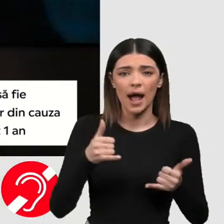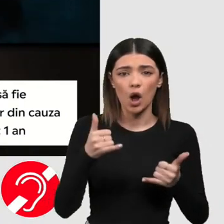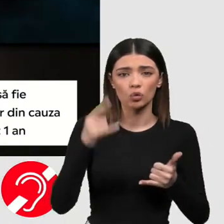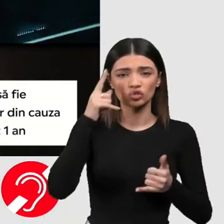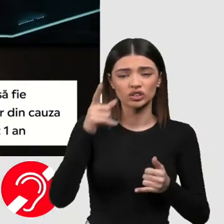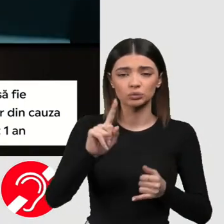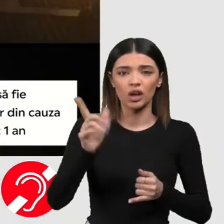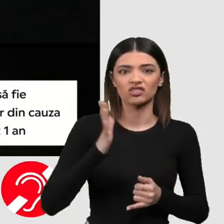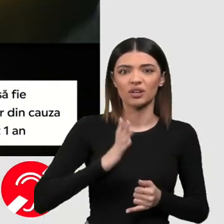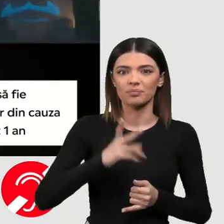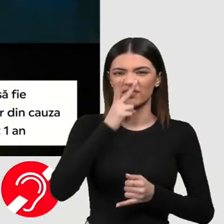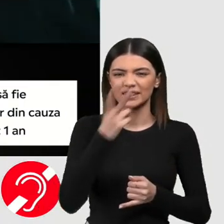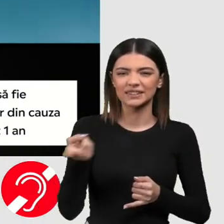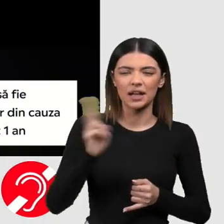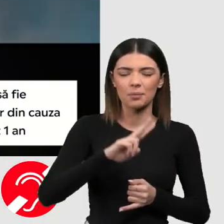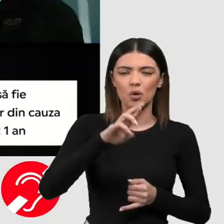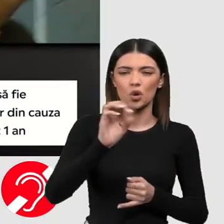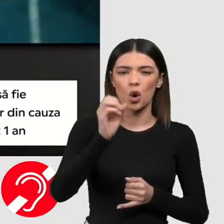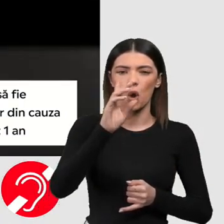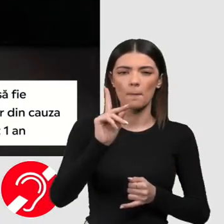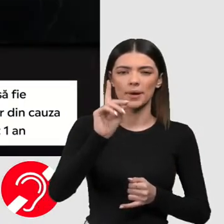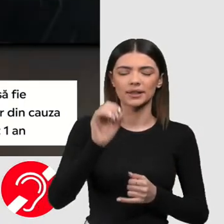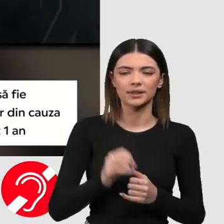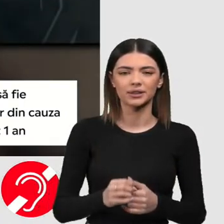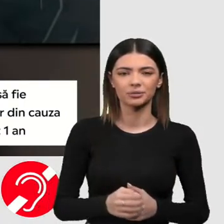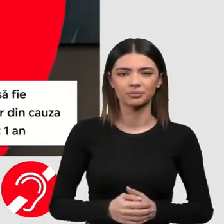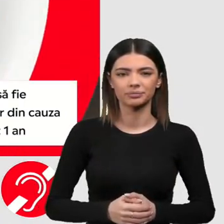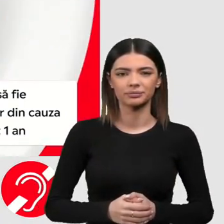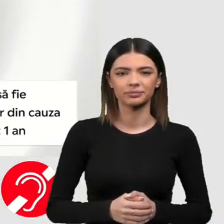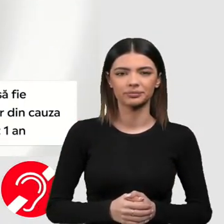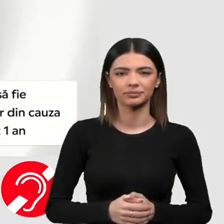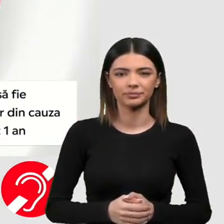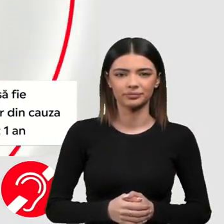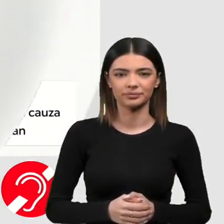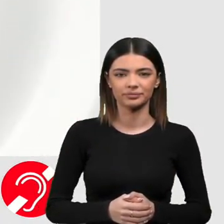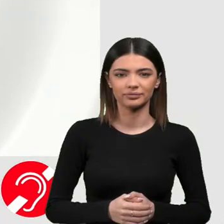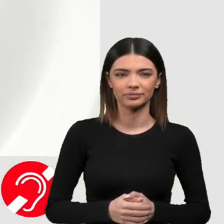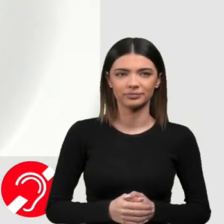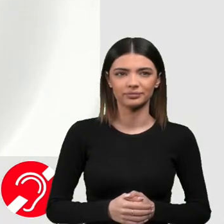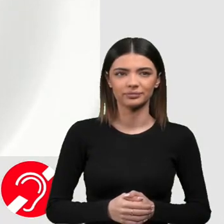sunt acum și mai nerăbdători să vadă revenirea lui Robert Pattinson.